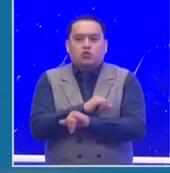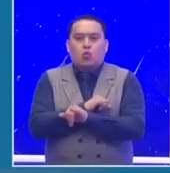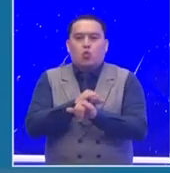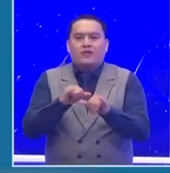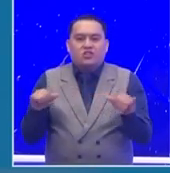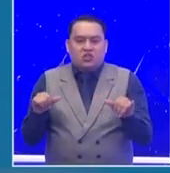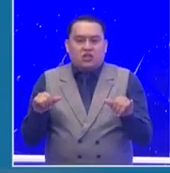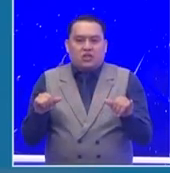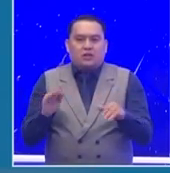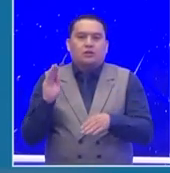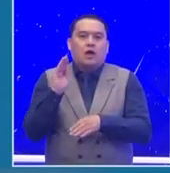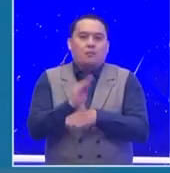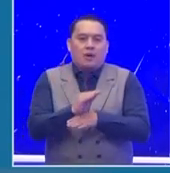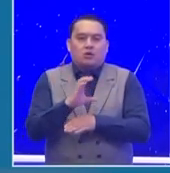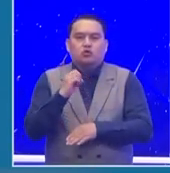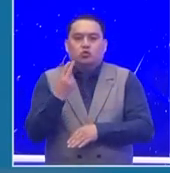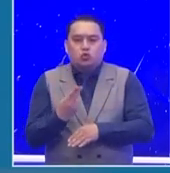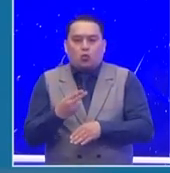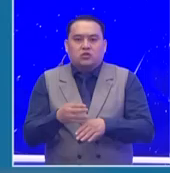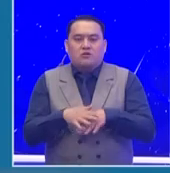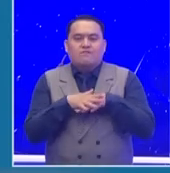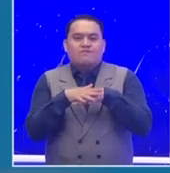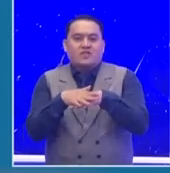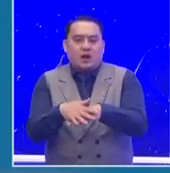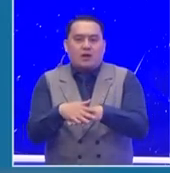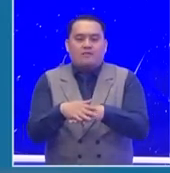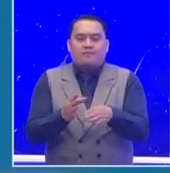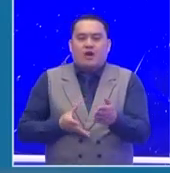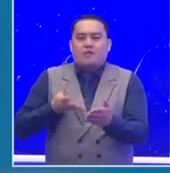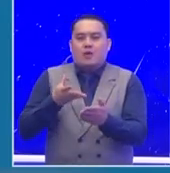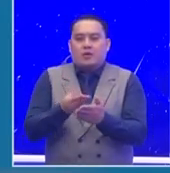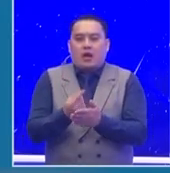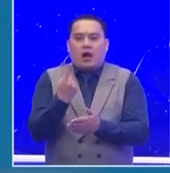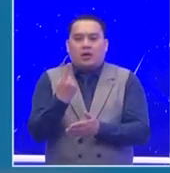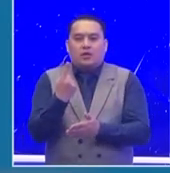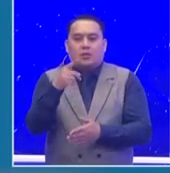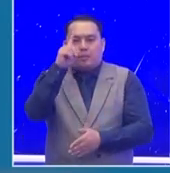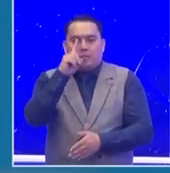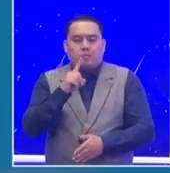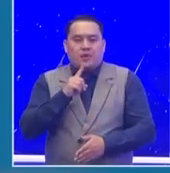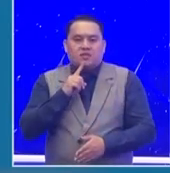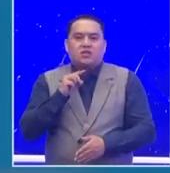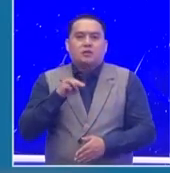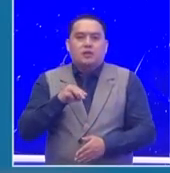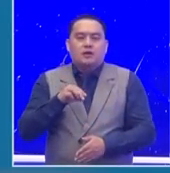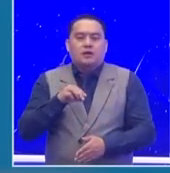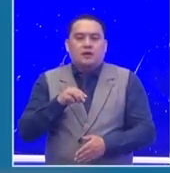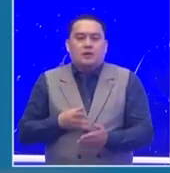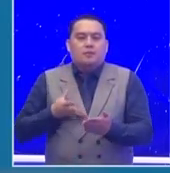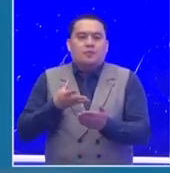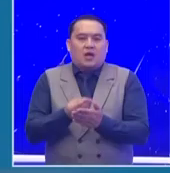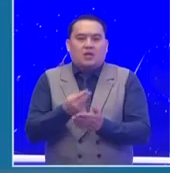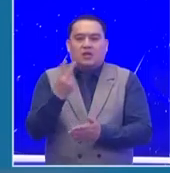охват дополнительными социальными выплатами в размере одной минимальной заработной платы, о чем я